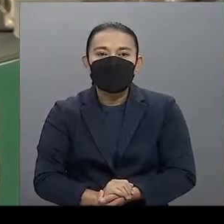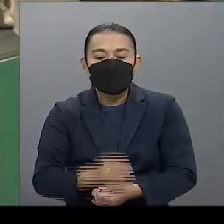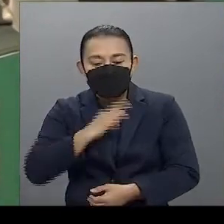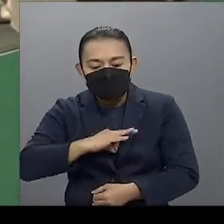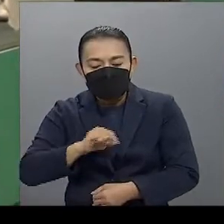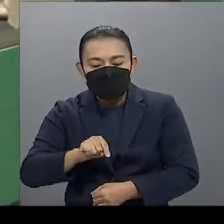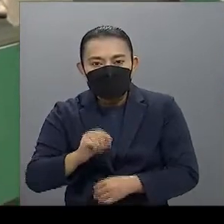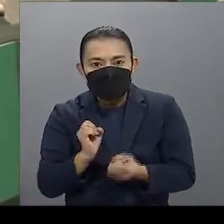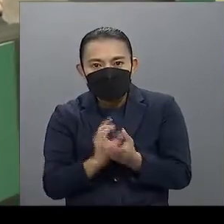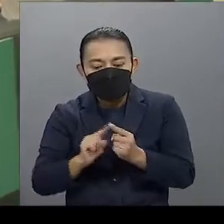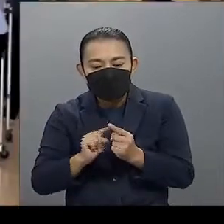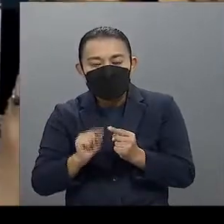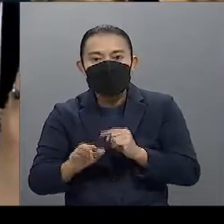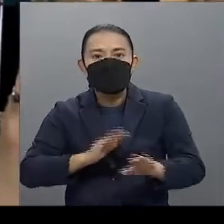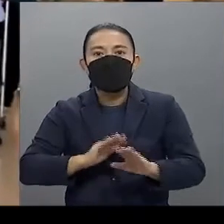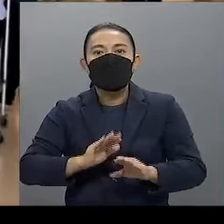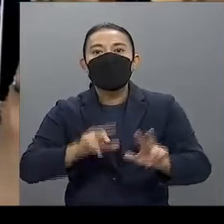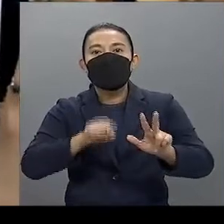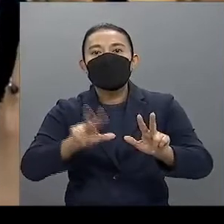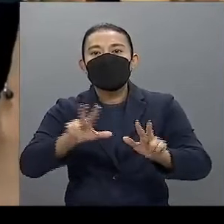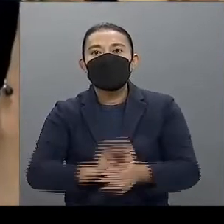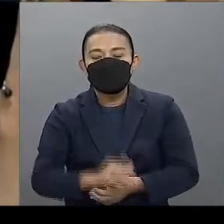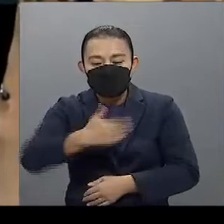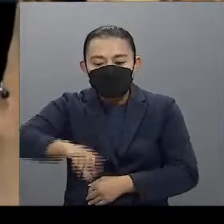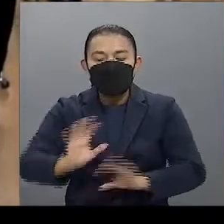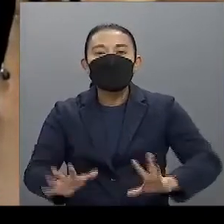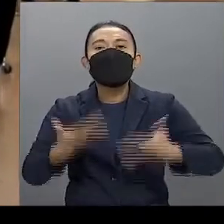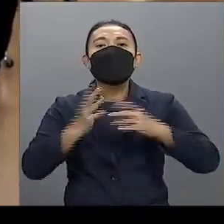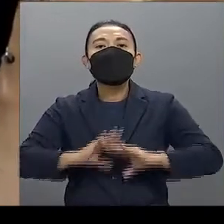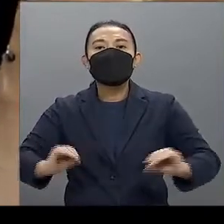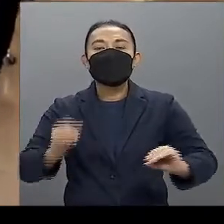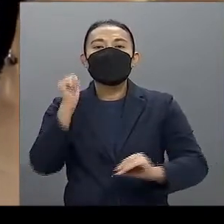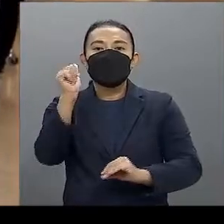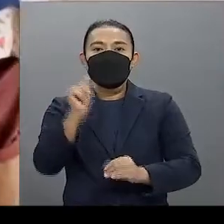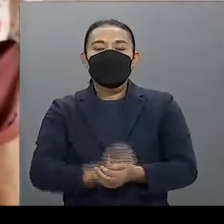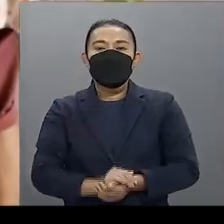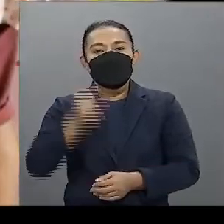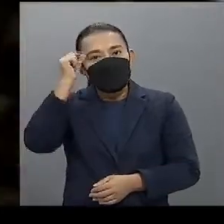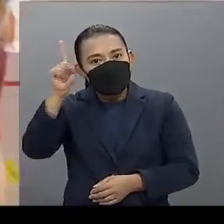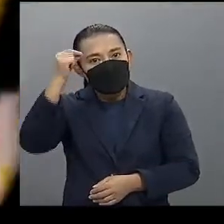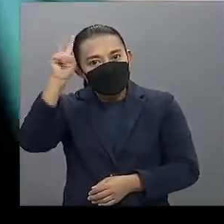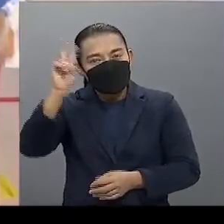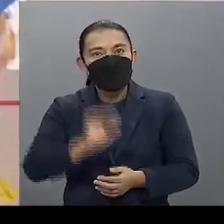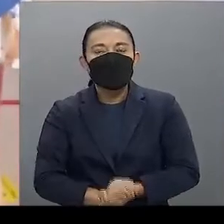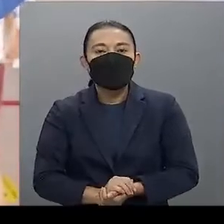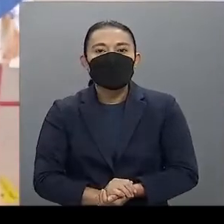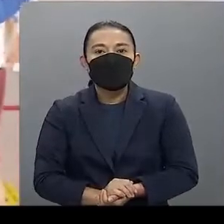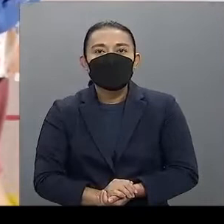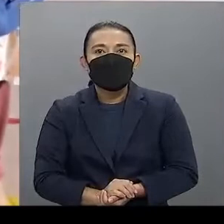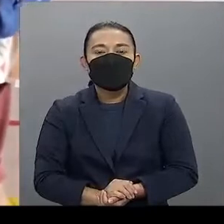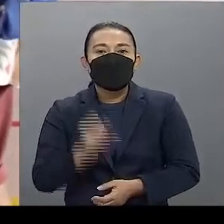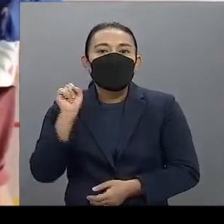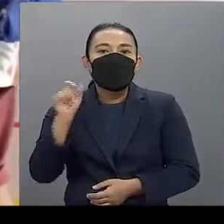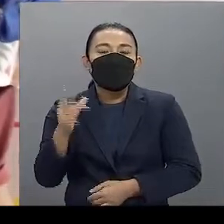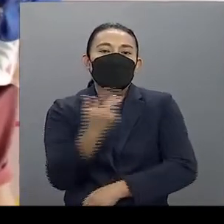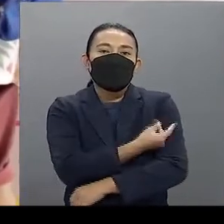ร้อยละ 3.3ทุกคนสามารถหายเป็นปกติได้เองภายใน 1ถึง 2วันนะครับถ้าอีกจังหวัดหนึ่งที่มีการเร่งฉีดวัคซีนในขณะนี้เค้า